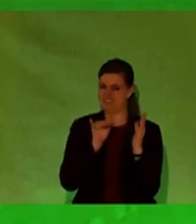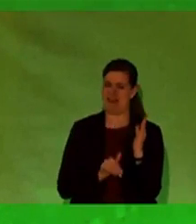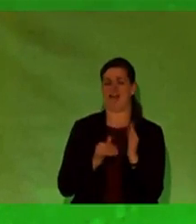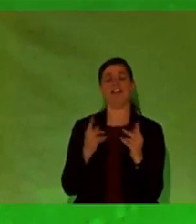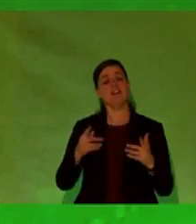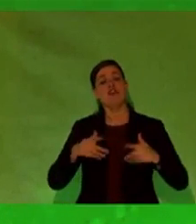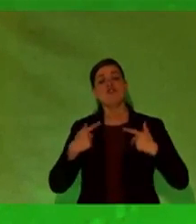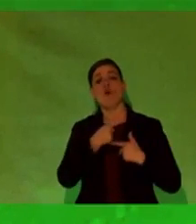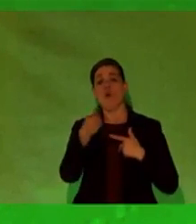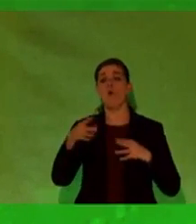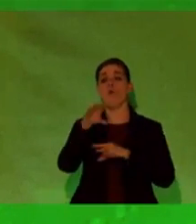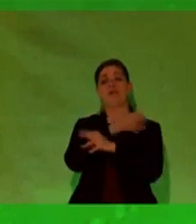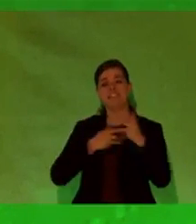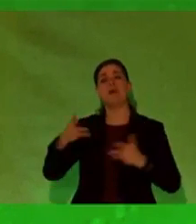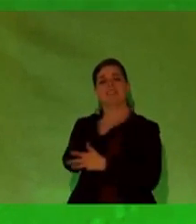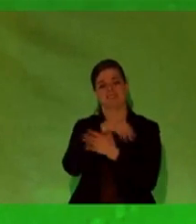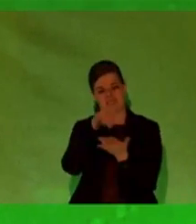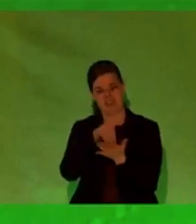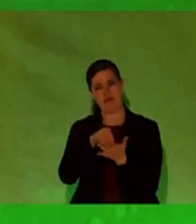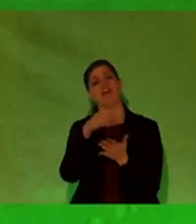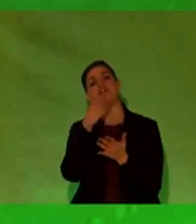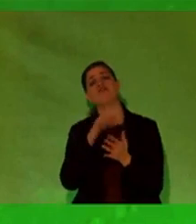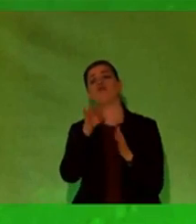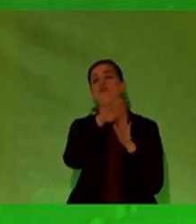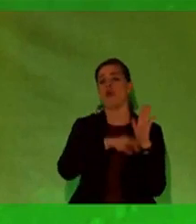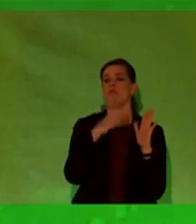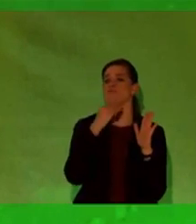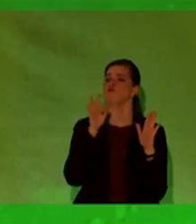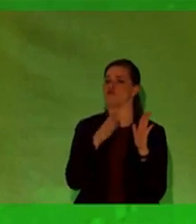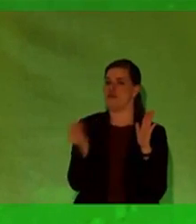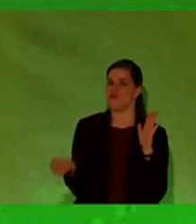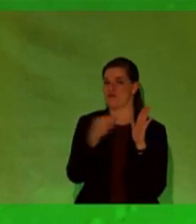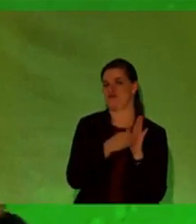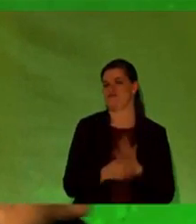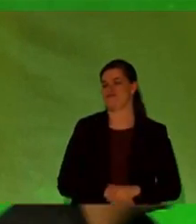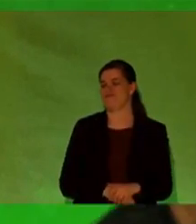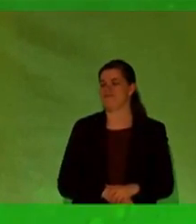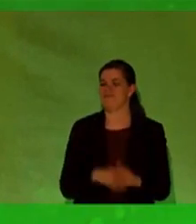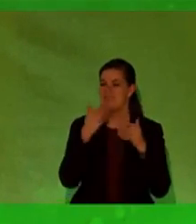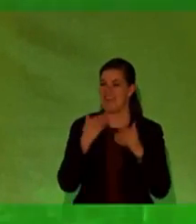da einmischt mit in die Debatte, damit wir beim Programm dann eine gute Lösung vorschlagen können. Dankeschön.